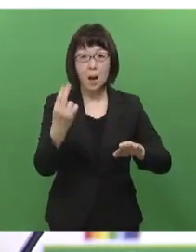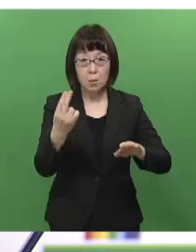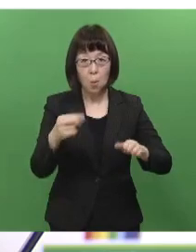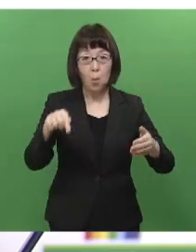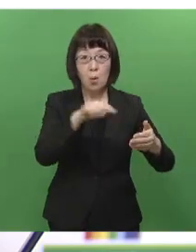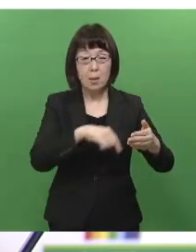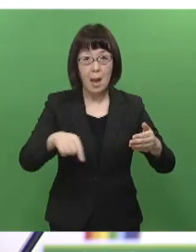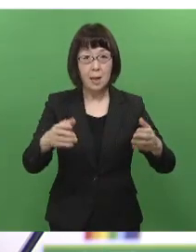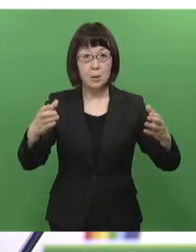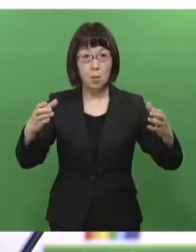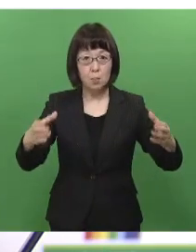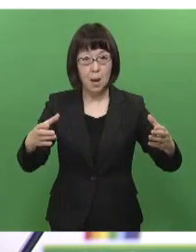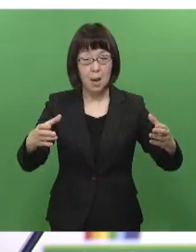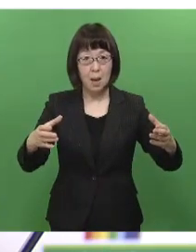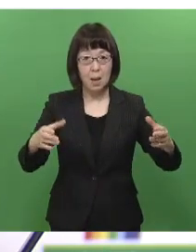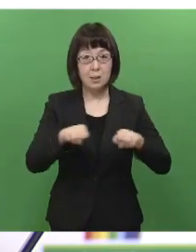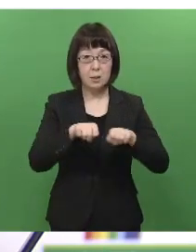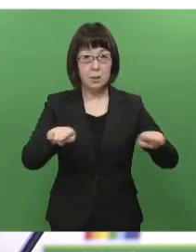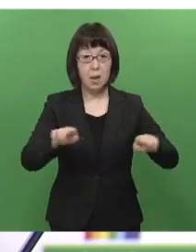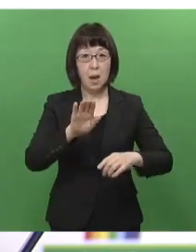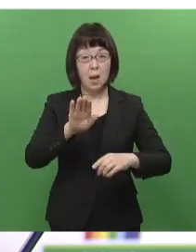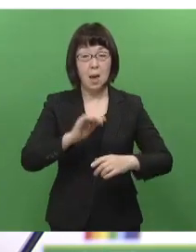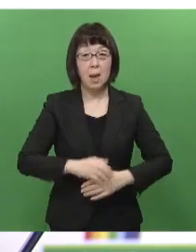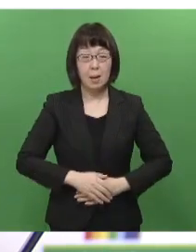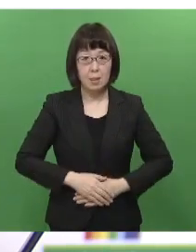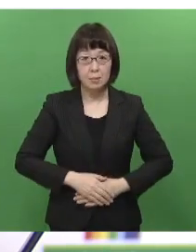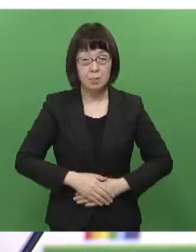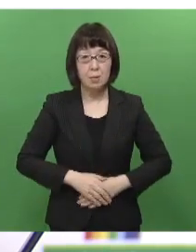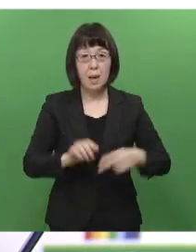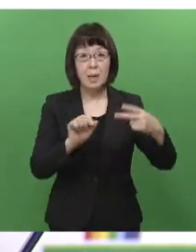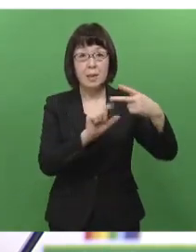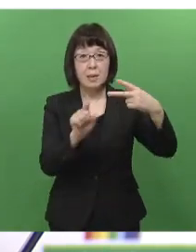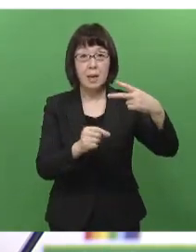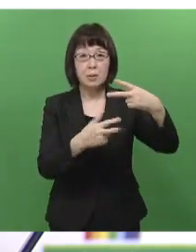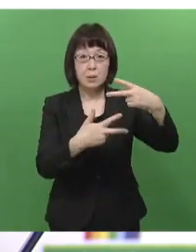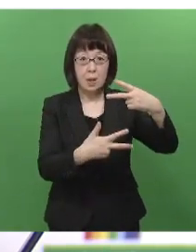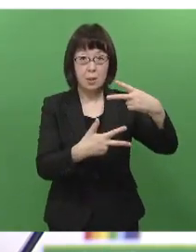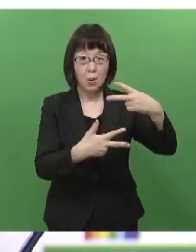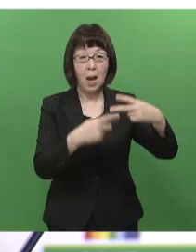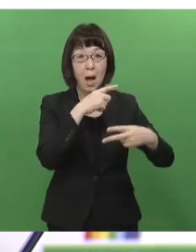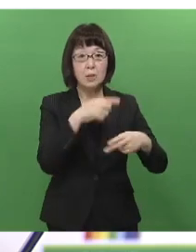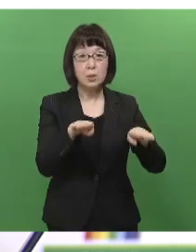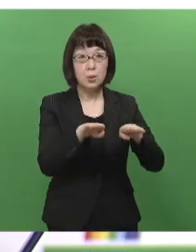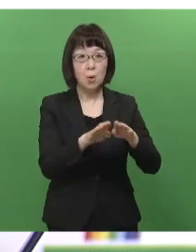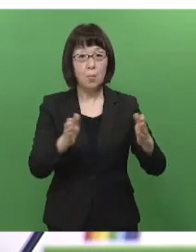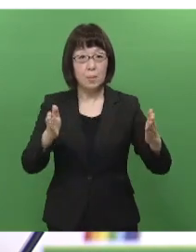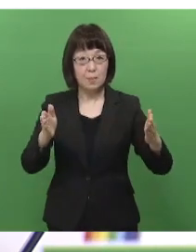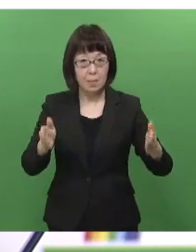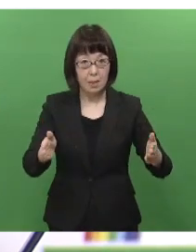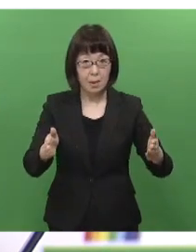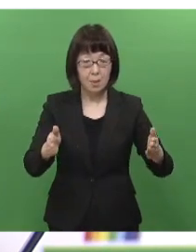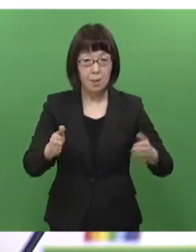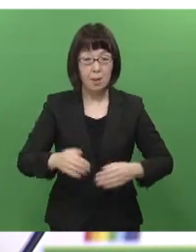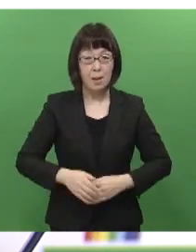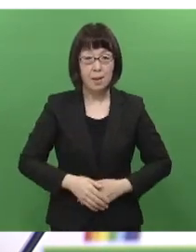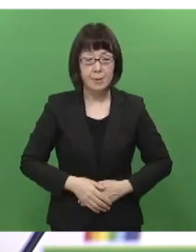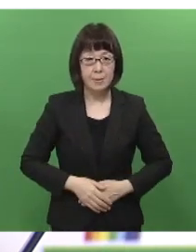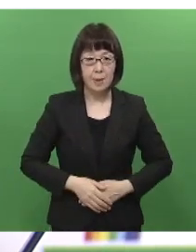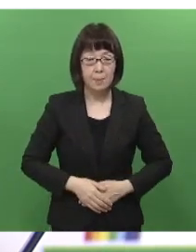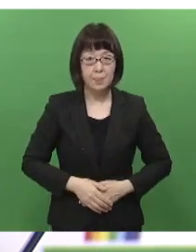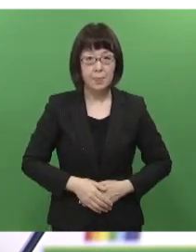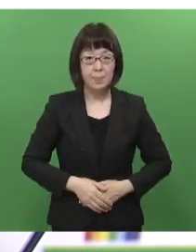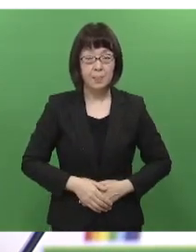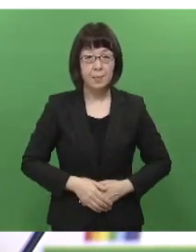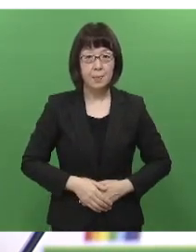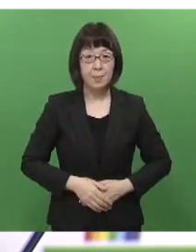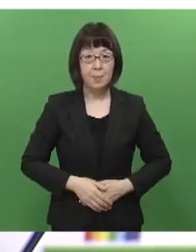います。期間は、要請の期間は2月7日日曜日までといたします。都といた